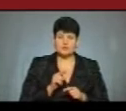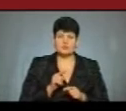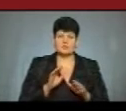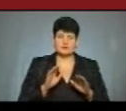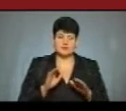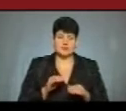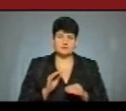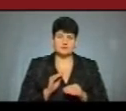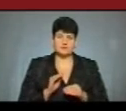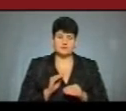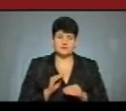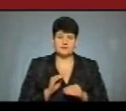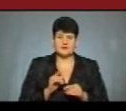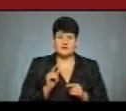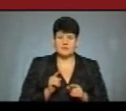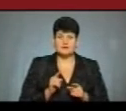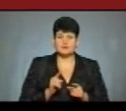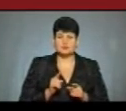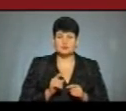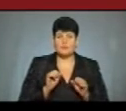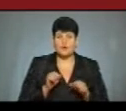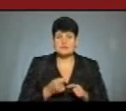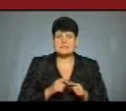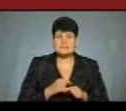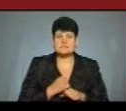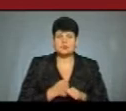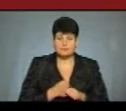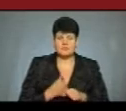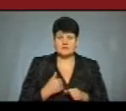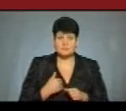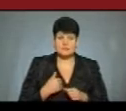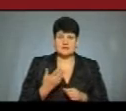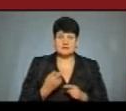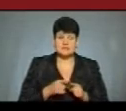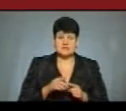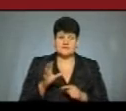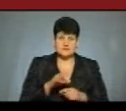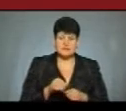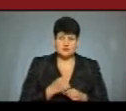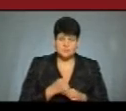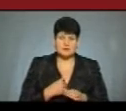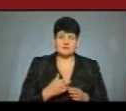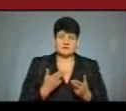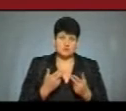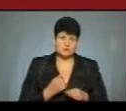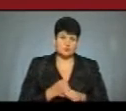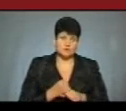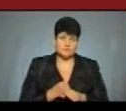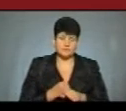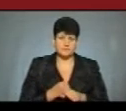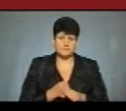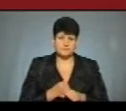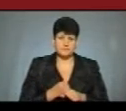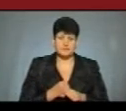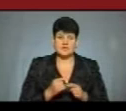і навіть ніхто не думав, що таке можна зробити. Ми за 4 роки зробили. Звичайно, то зробили, ми повинні